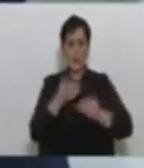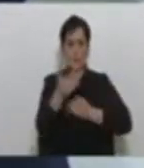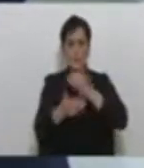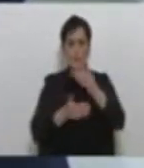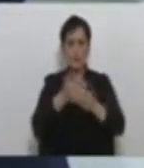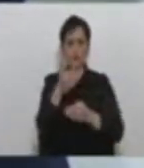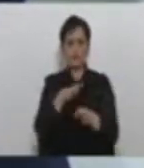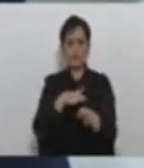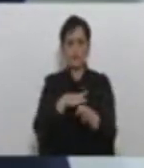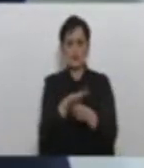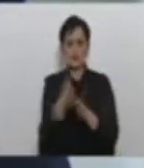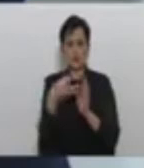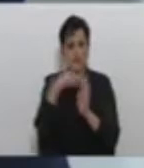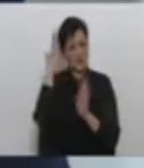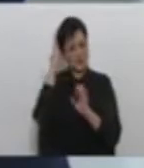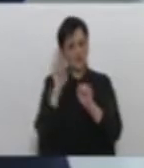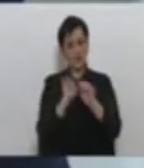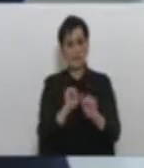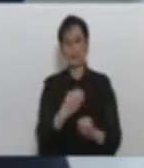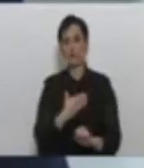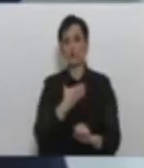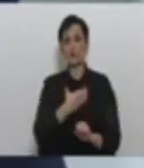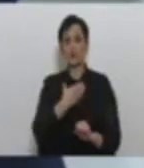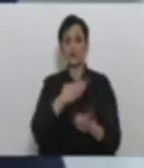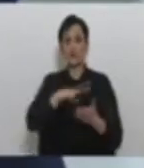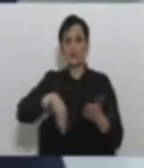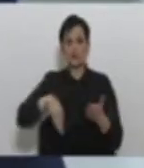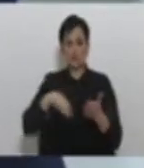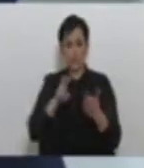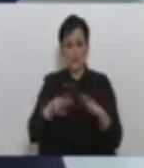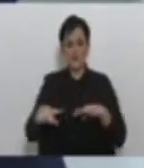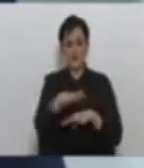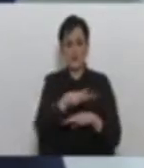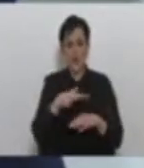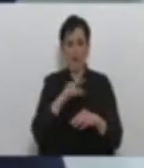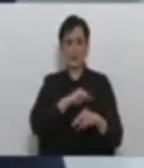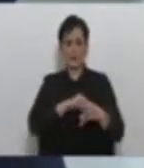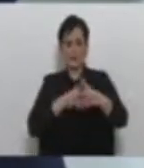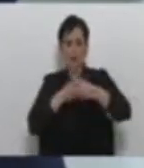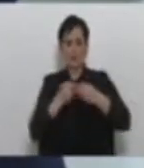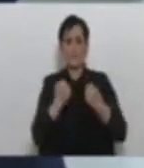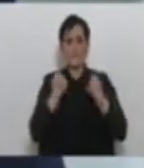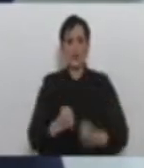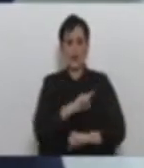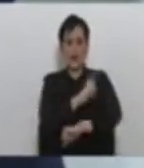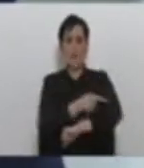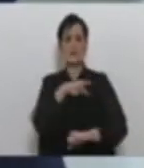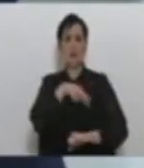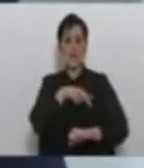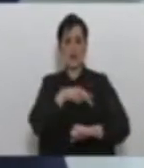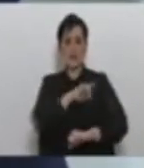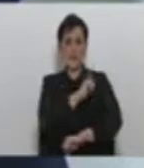ათვისებაზე, თავდაცვის და უსაჭიროების სფეროში თანამშრომლობის განმტკიცებაზე, საპარლამენტო გაძლიერებაზე და ამ